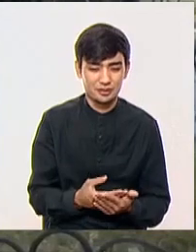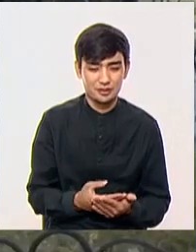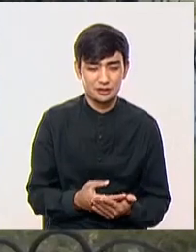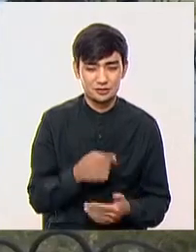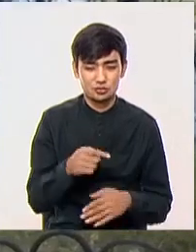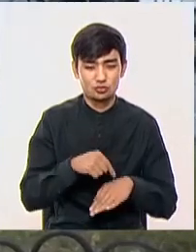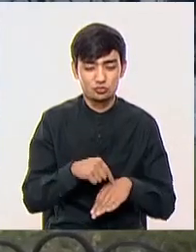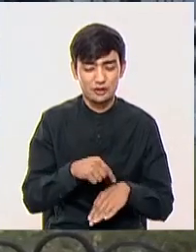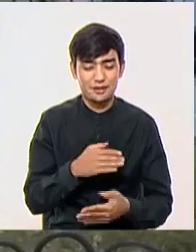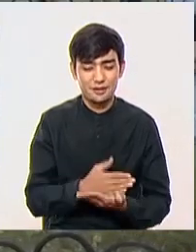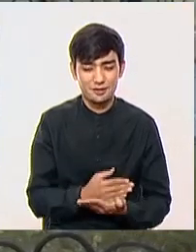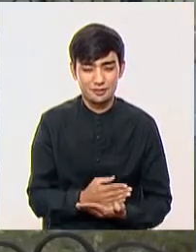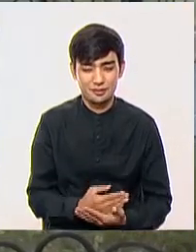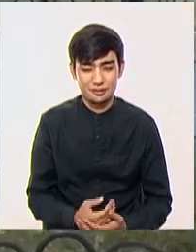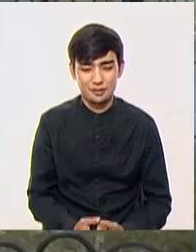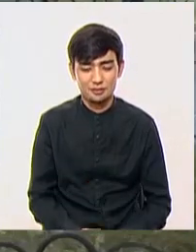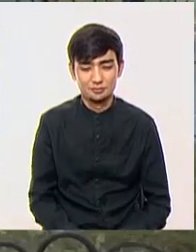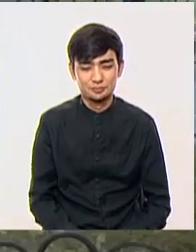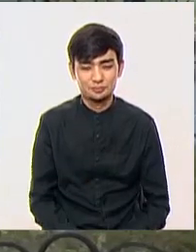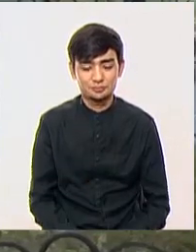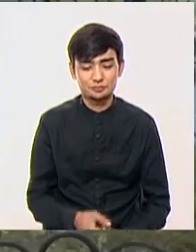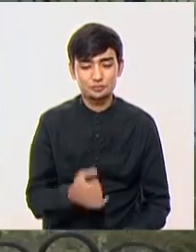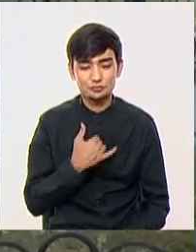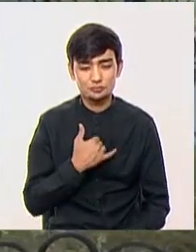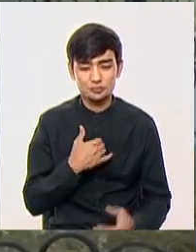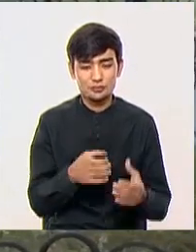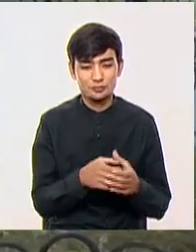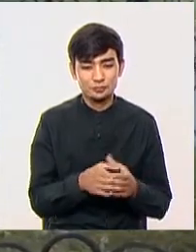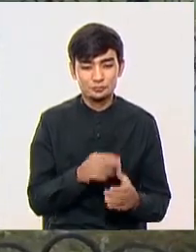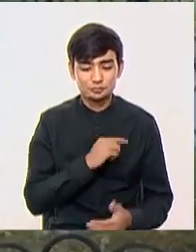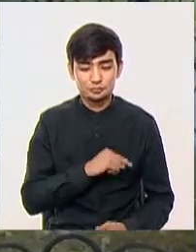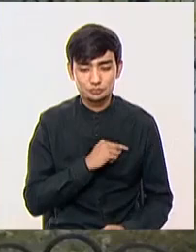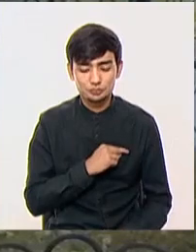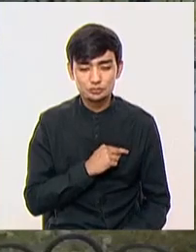он ощутимый, потому что, допустим, в нашей компании работает